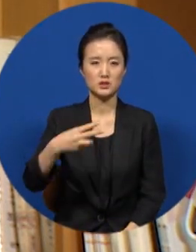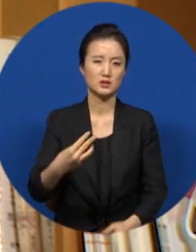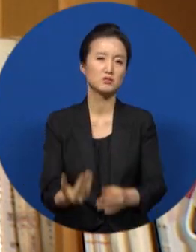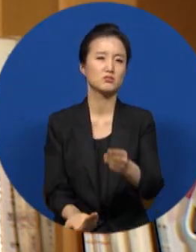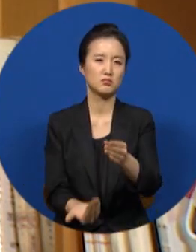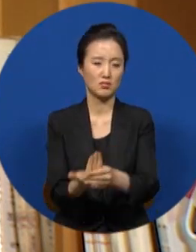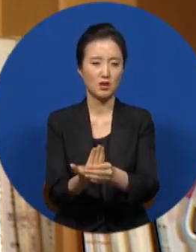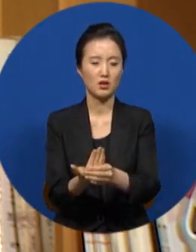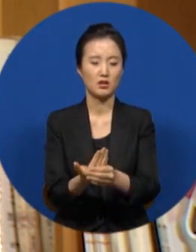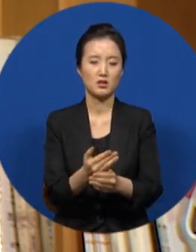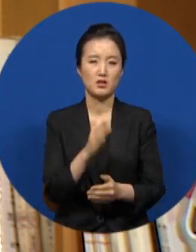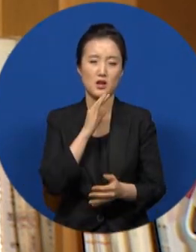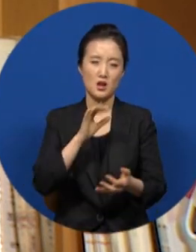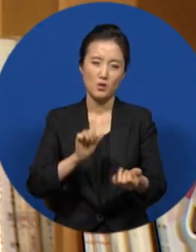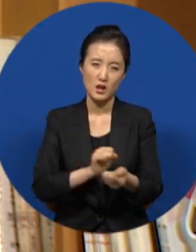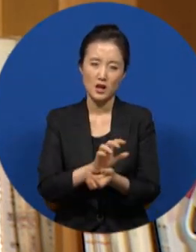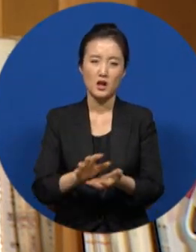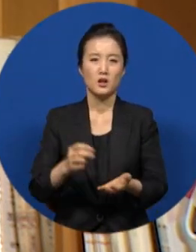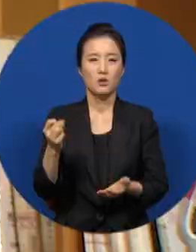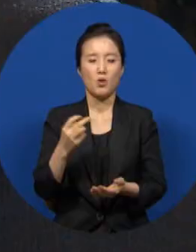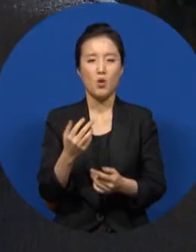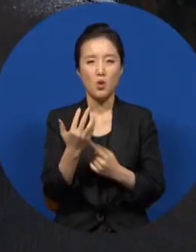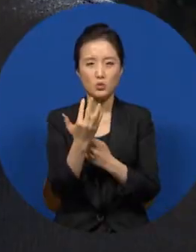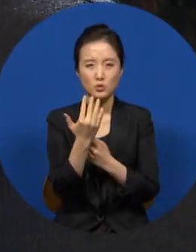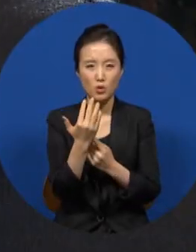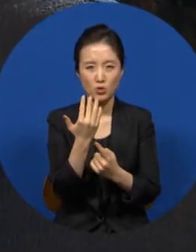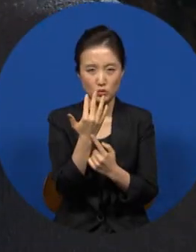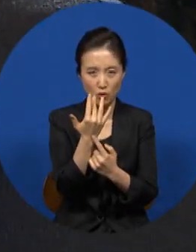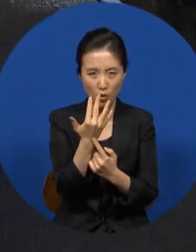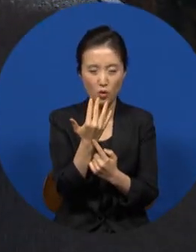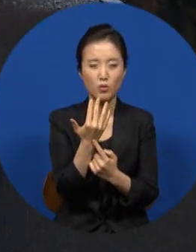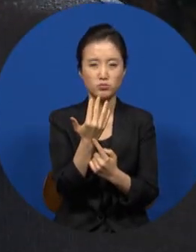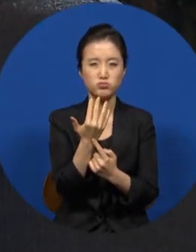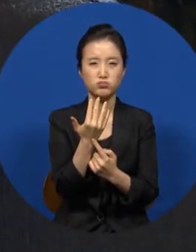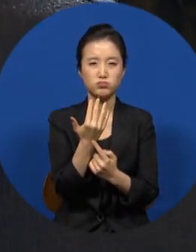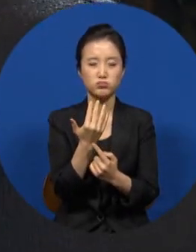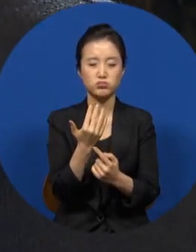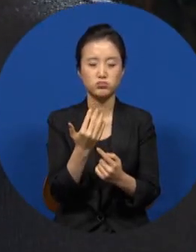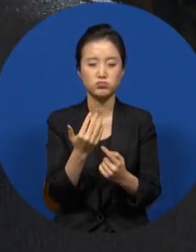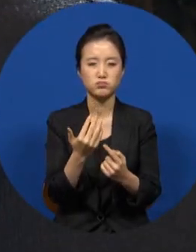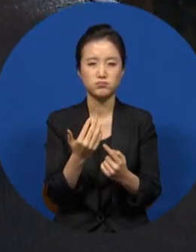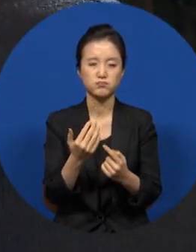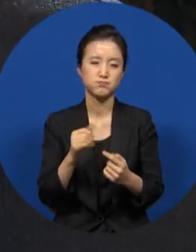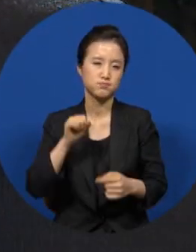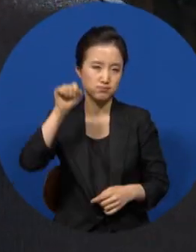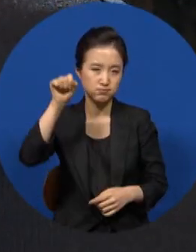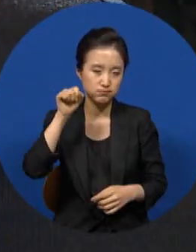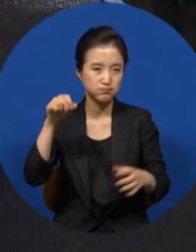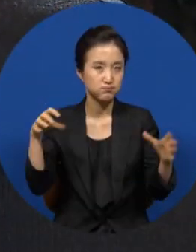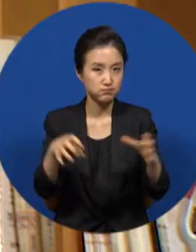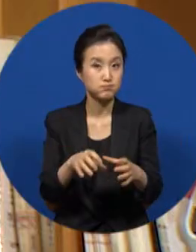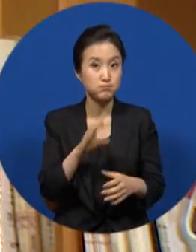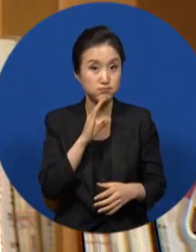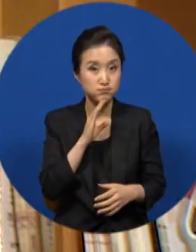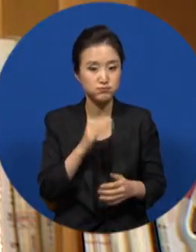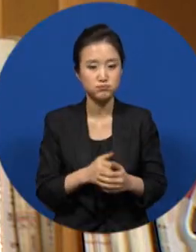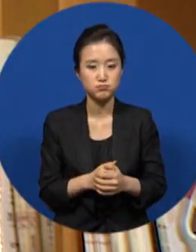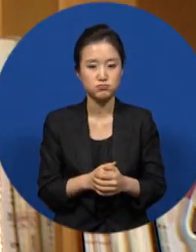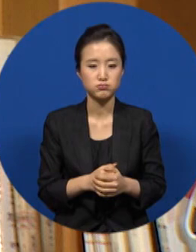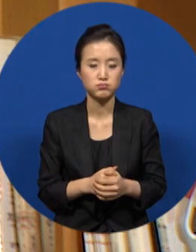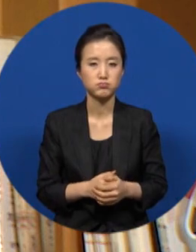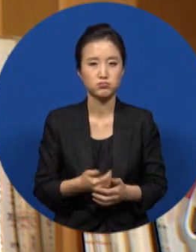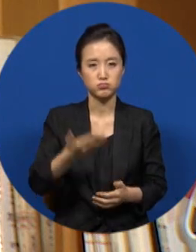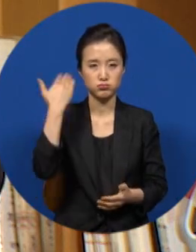전국이 아주 그냥 촛불로 물결을 이루게 됩니다. 우리가 뭐 축구할 때 붉은 악마가 있었을 때는 즐거운 일로